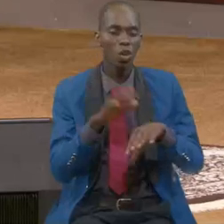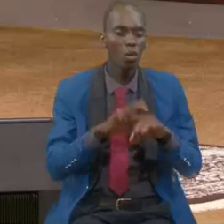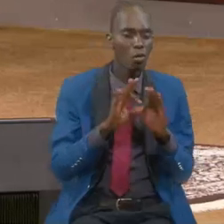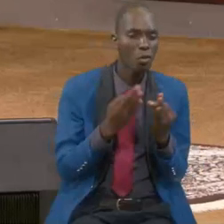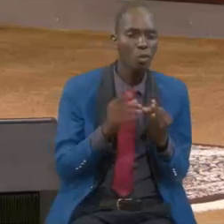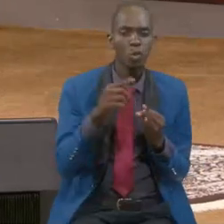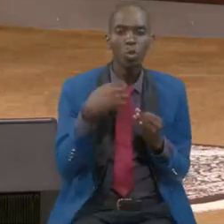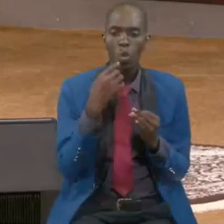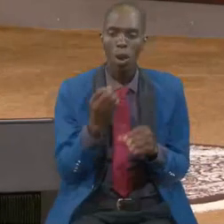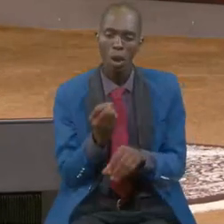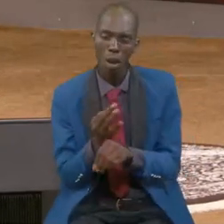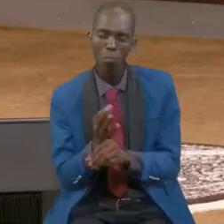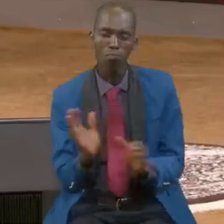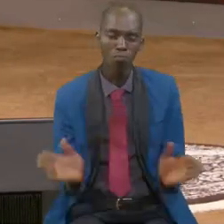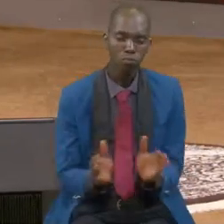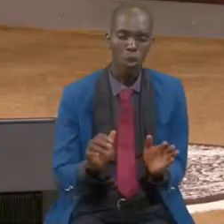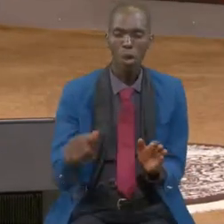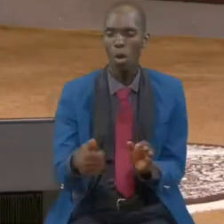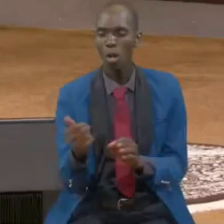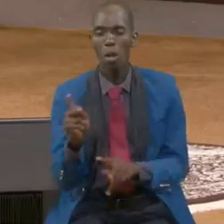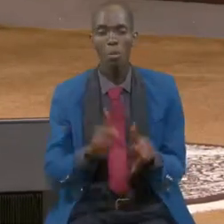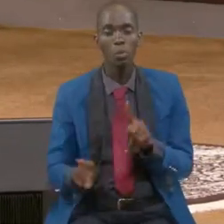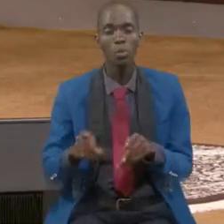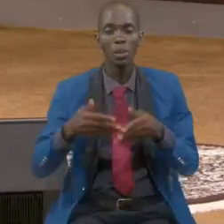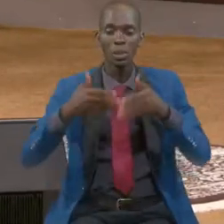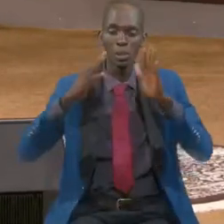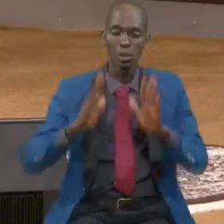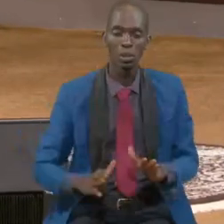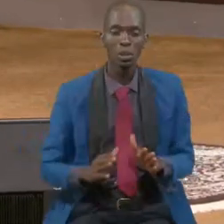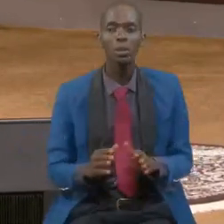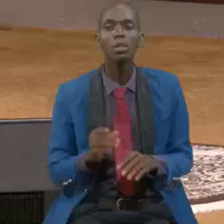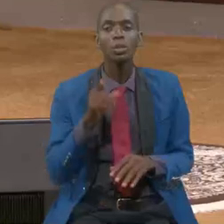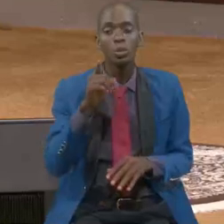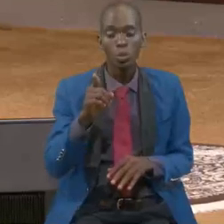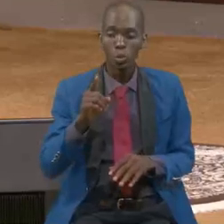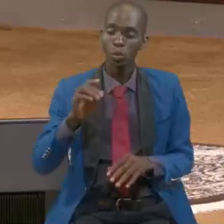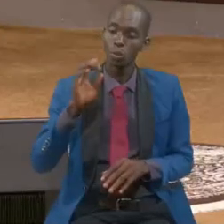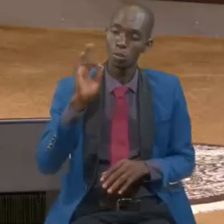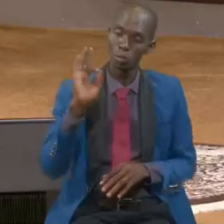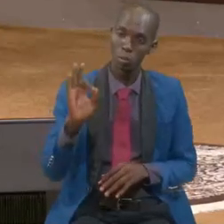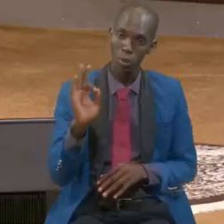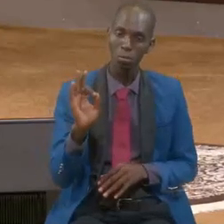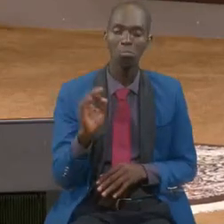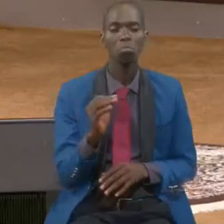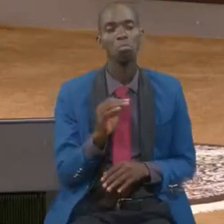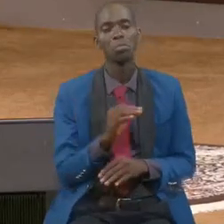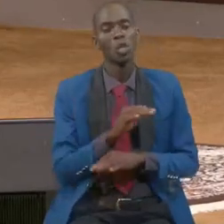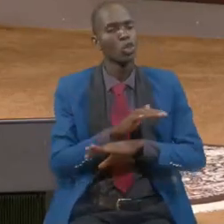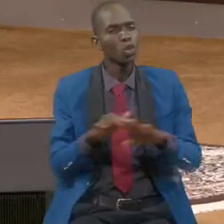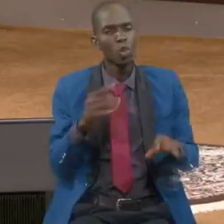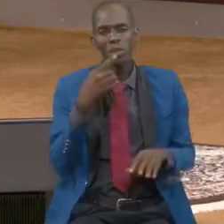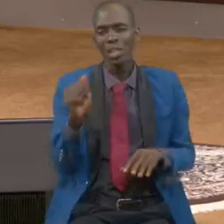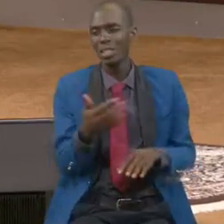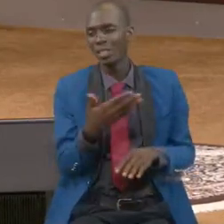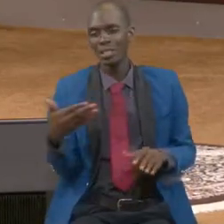qui enseignent dans la famille, ceux qui conseillent les responsables de section, parlez et